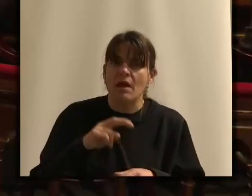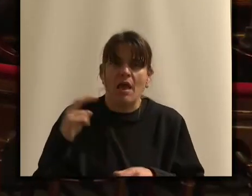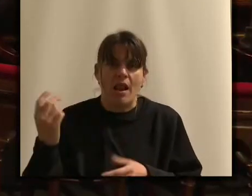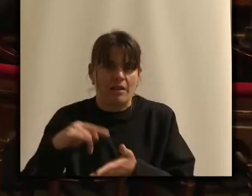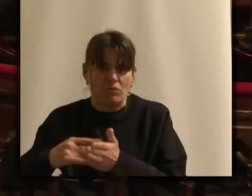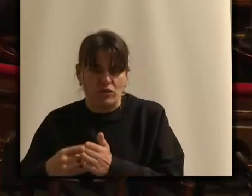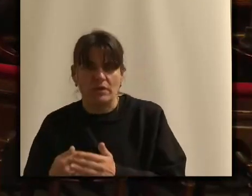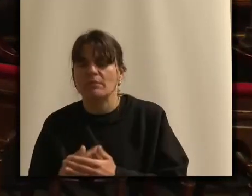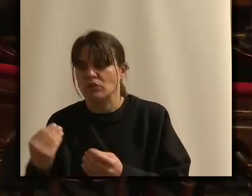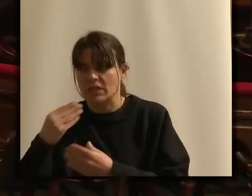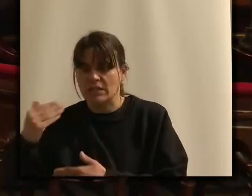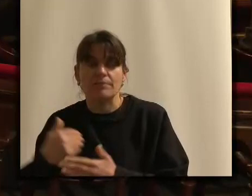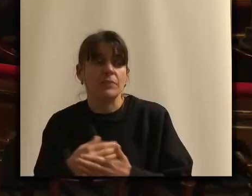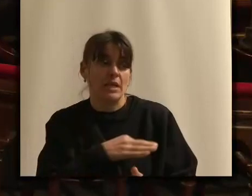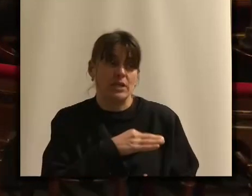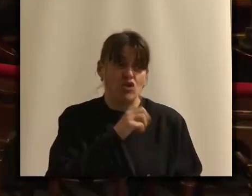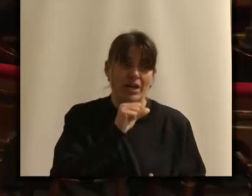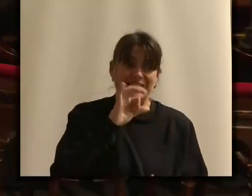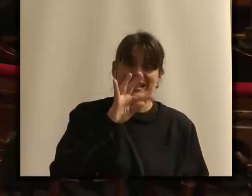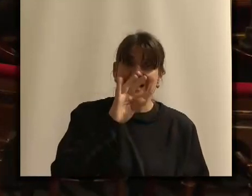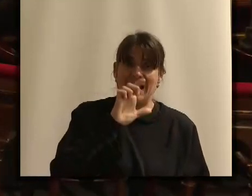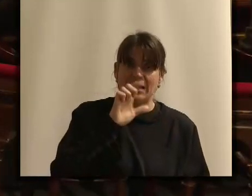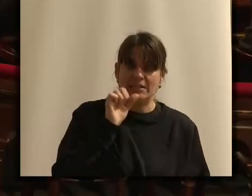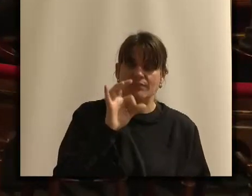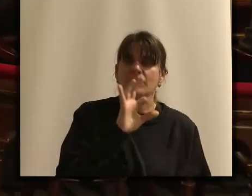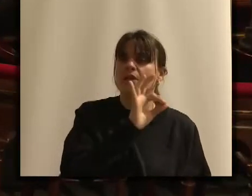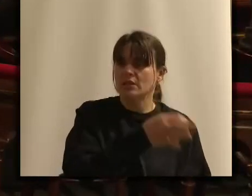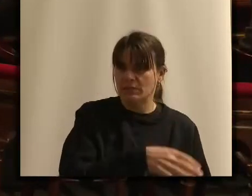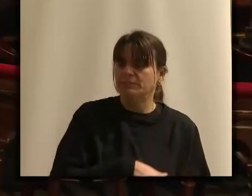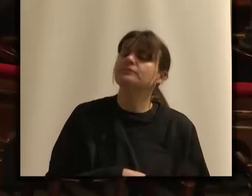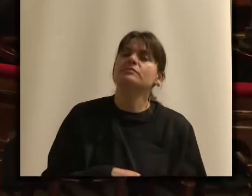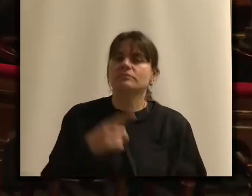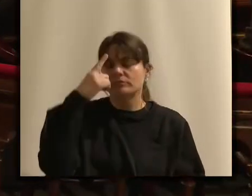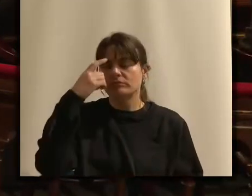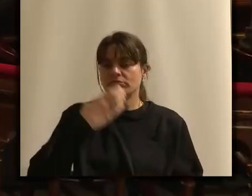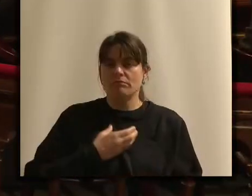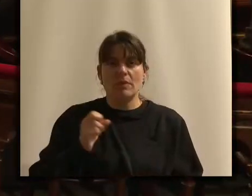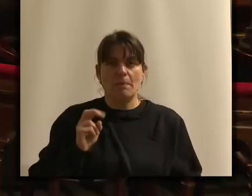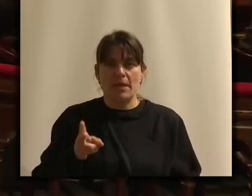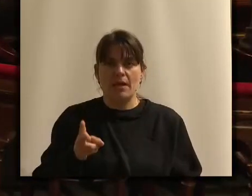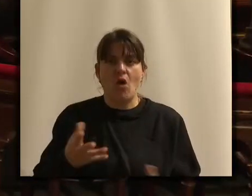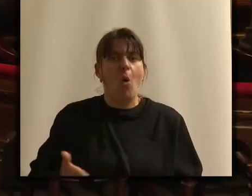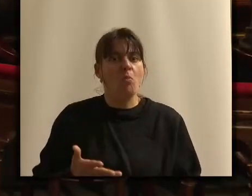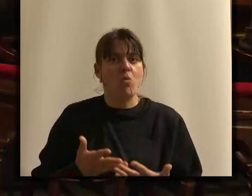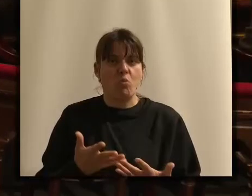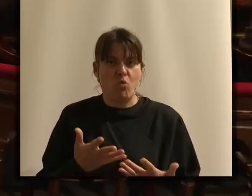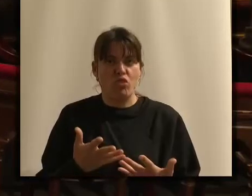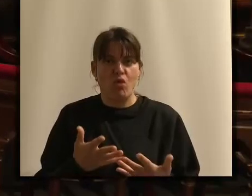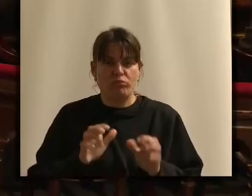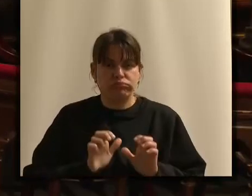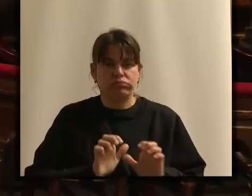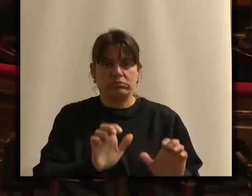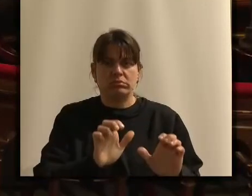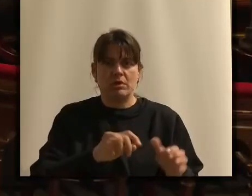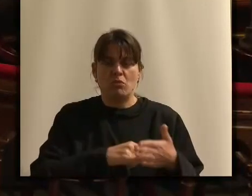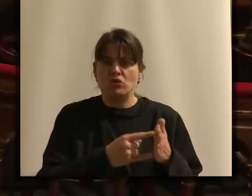Va, gràcies. Senyor Castells. Sí, gràcies. Doncs recordar que l'Ajuntament de Vic no és el promotor d'aquest projecte, vull dir, hi ha tres